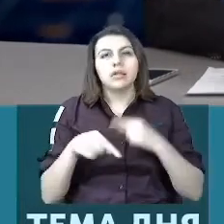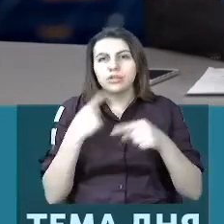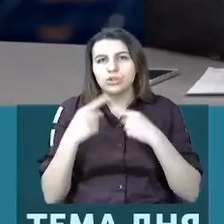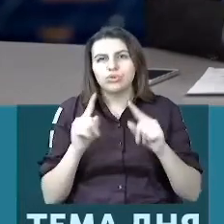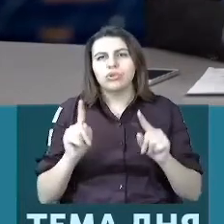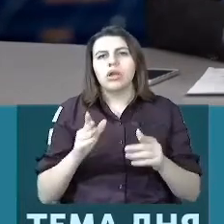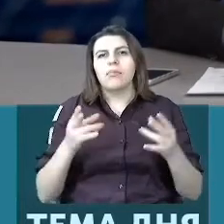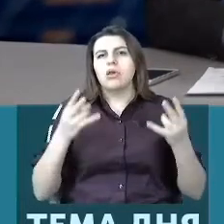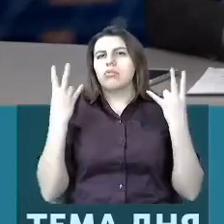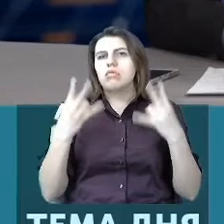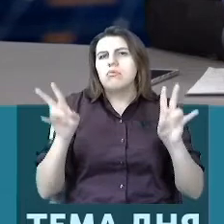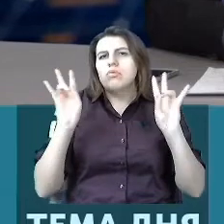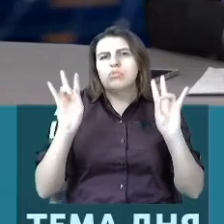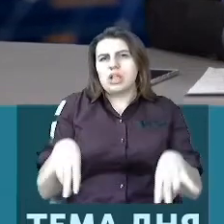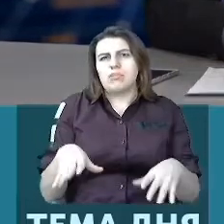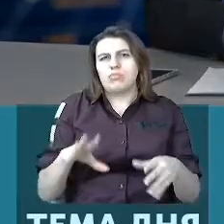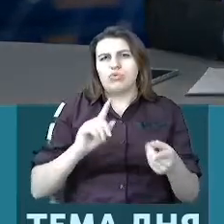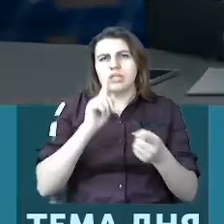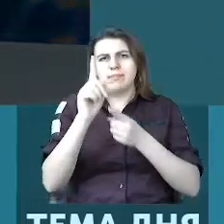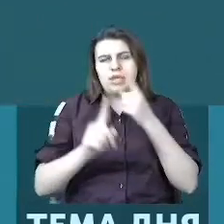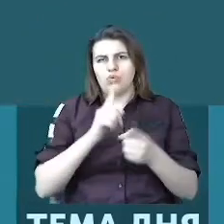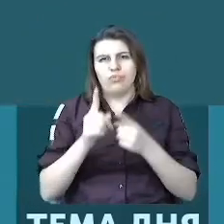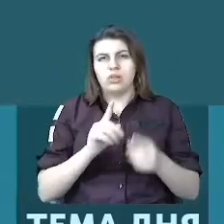щось змінювати. Я кажу,